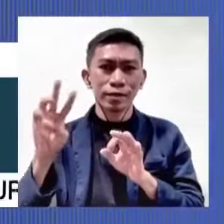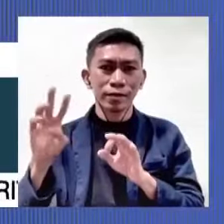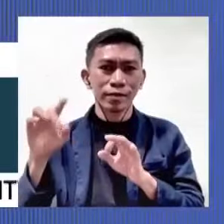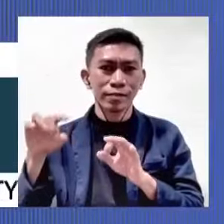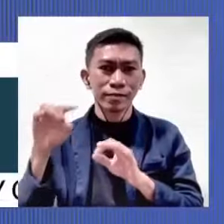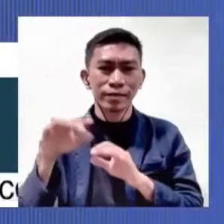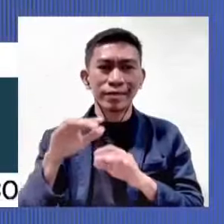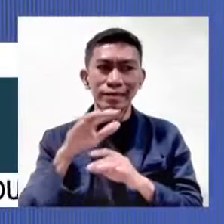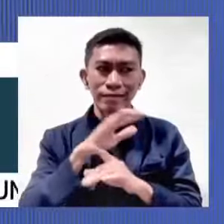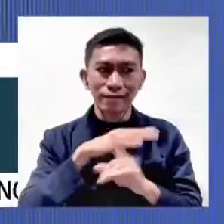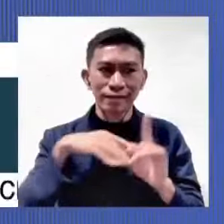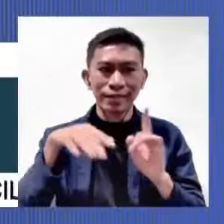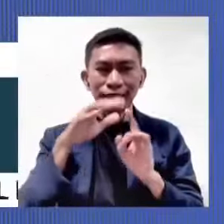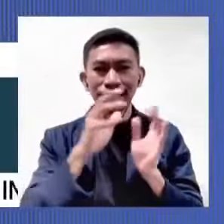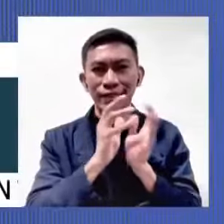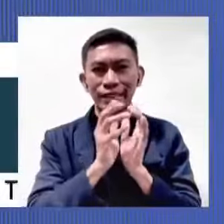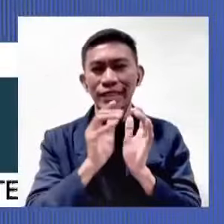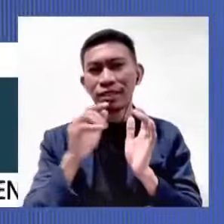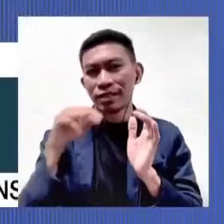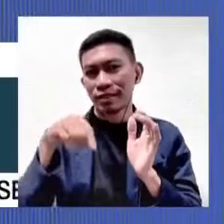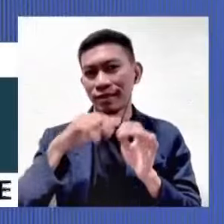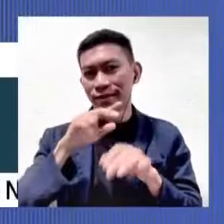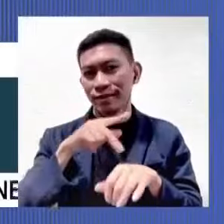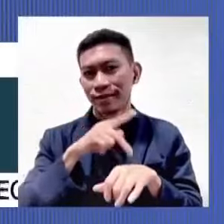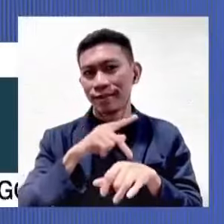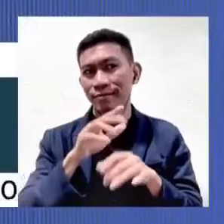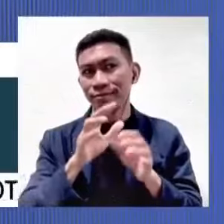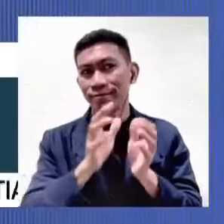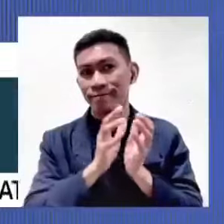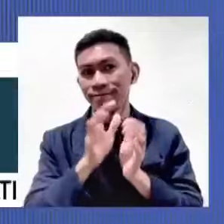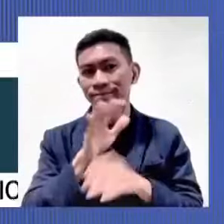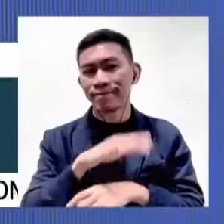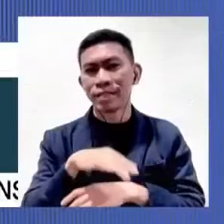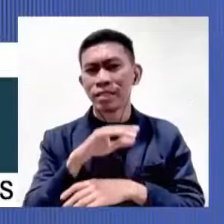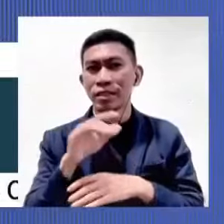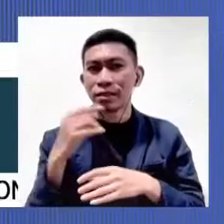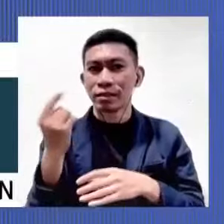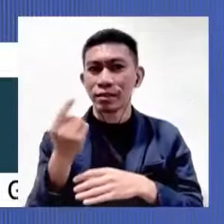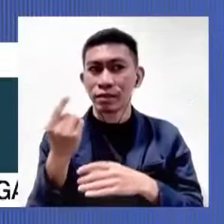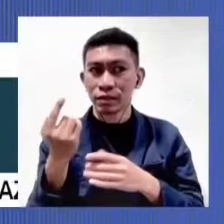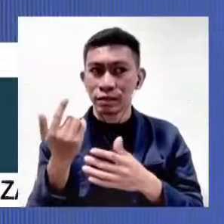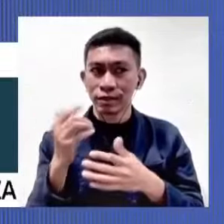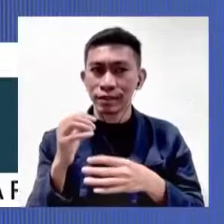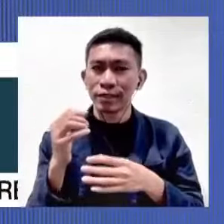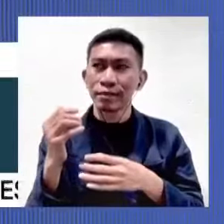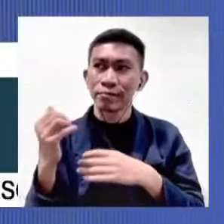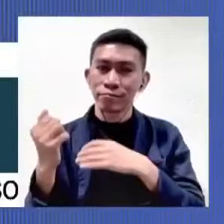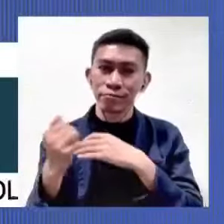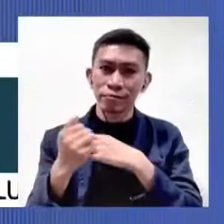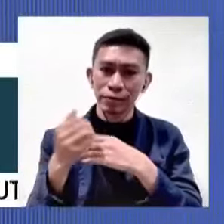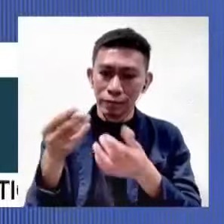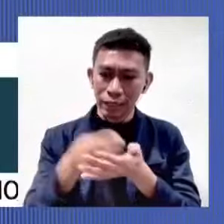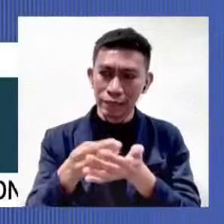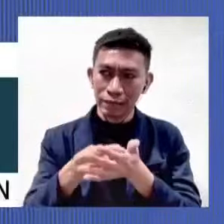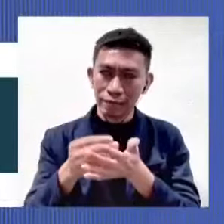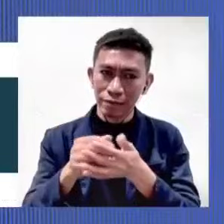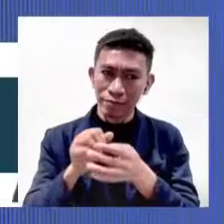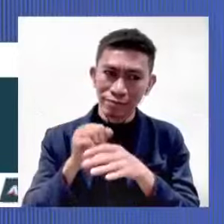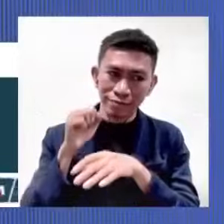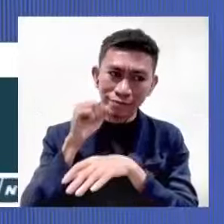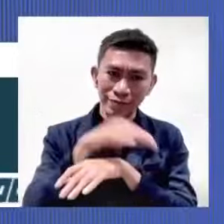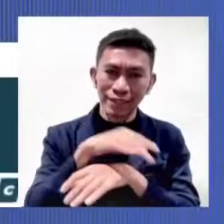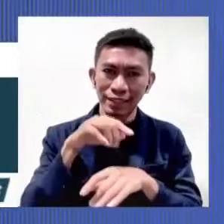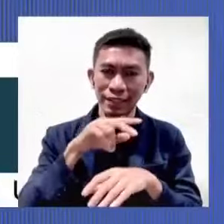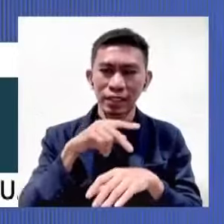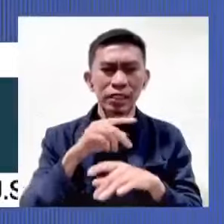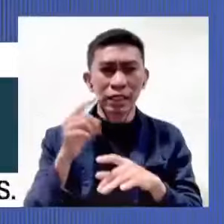lahat dito sa Pilipinas. Hindi lamang po remittance ang ating pinag-uusapan at ang